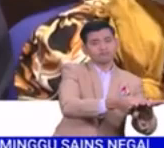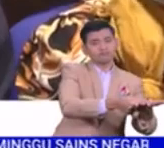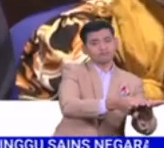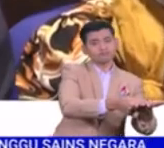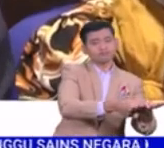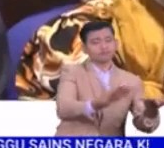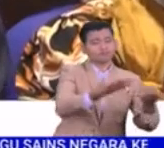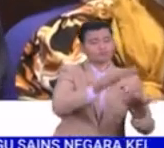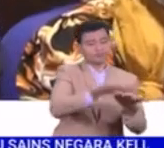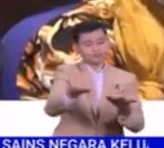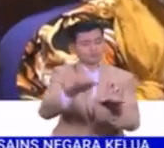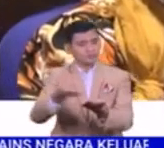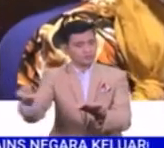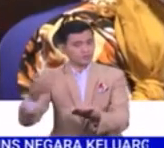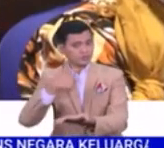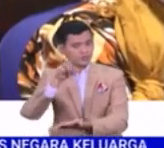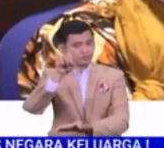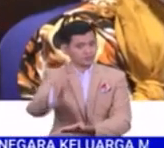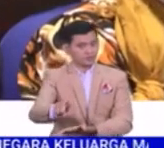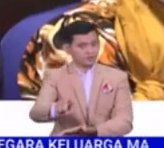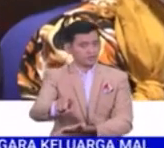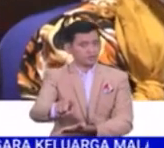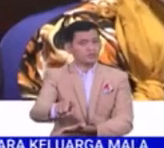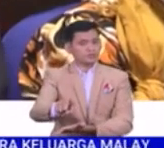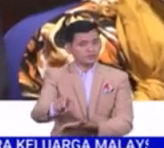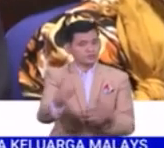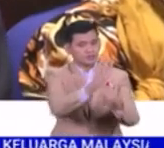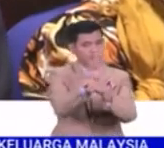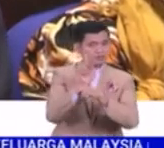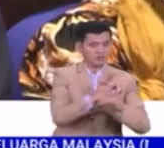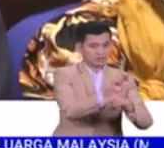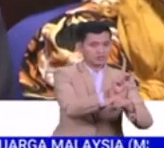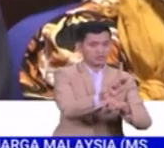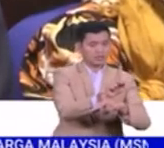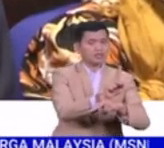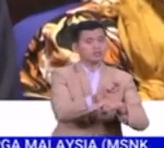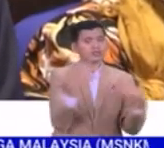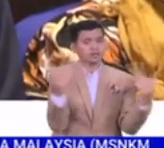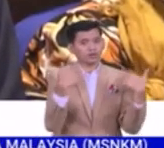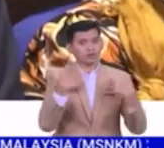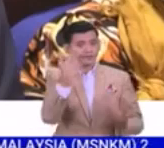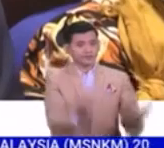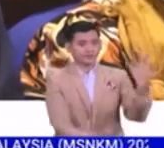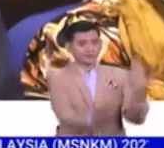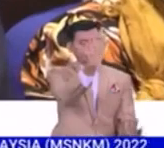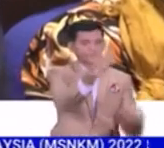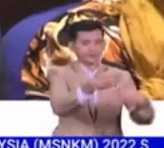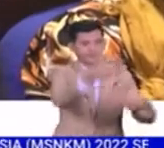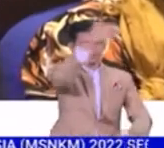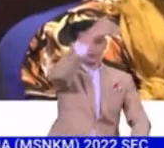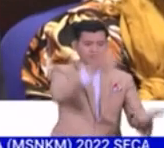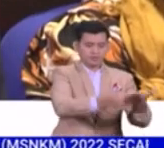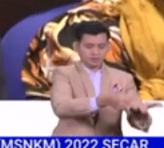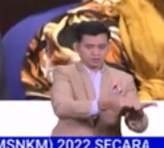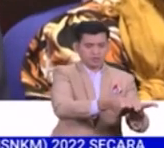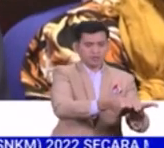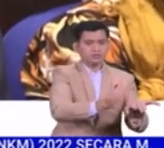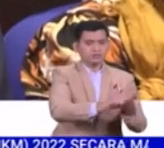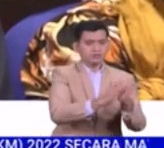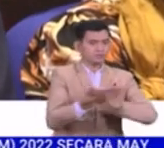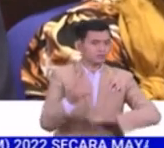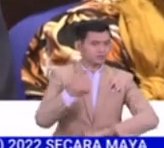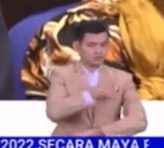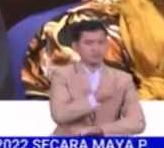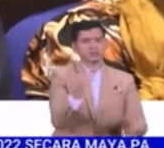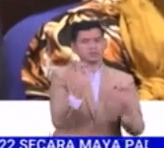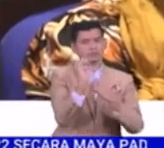pergi membeli belah ni, kita pun kena pekalah dengan kebakaran-kebakaran kemungkinan akan berlaku. Jadi kita tidak